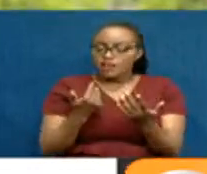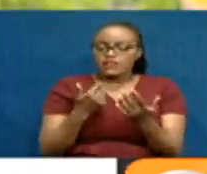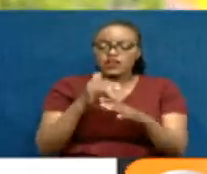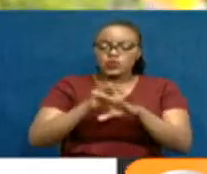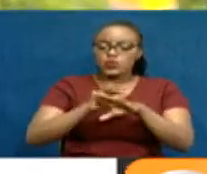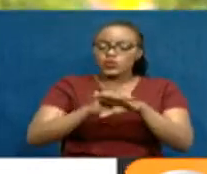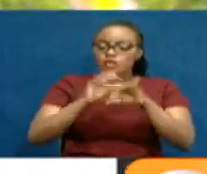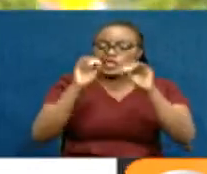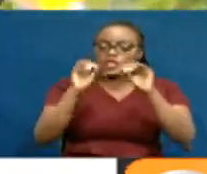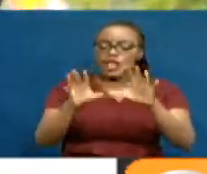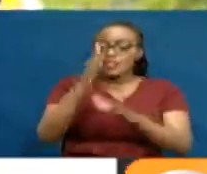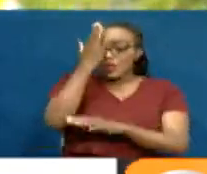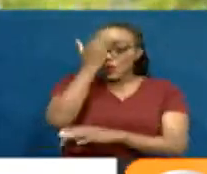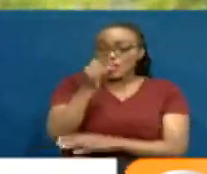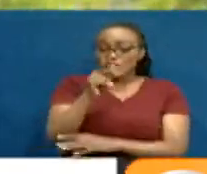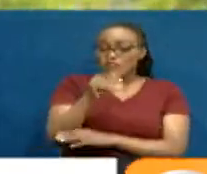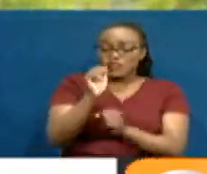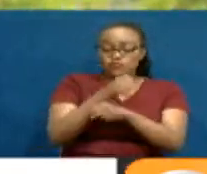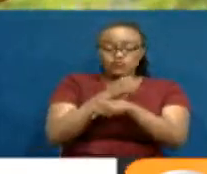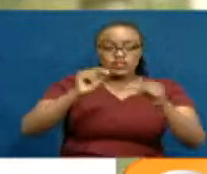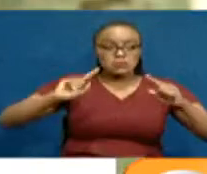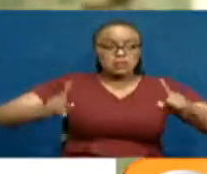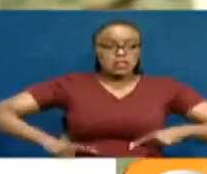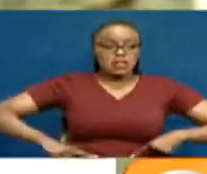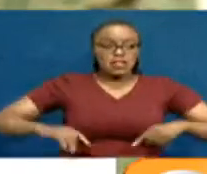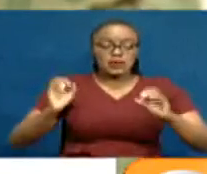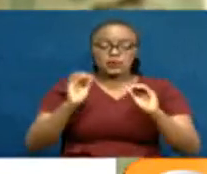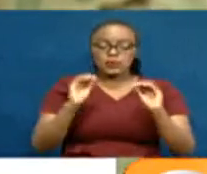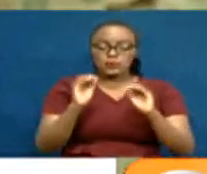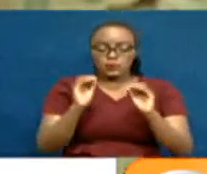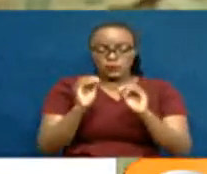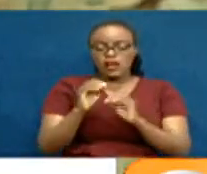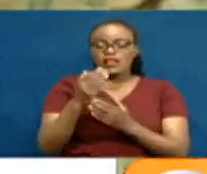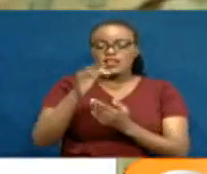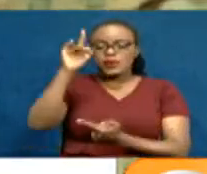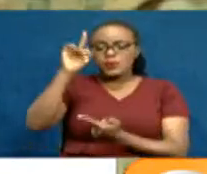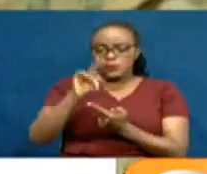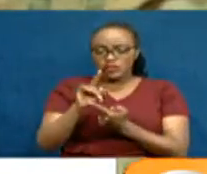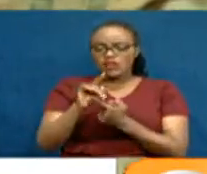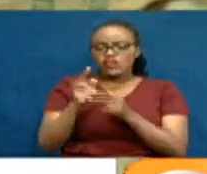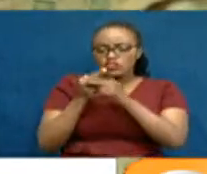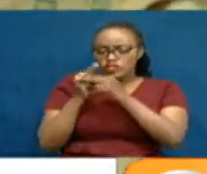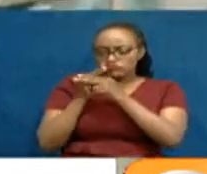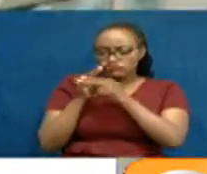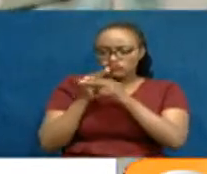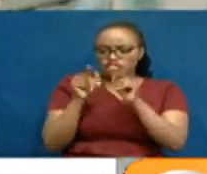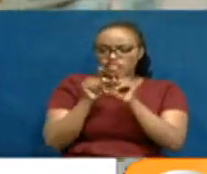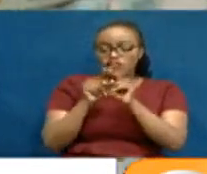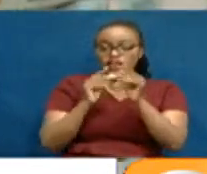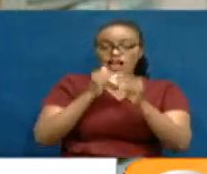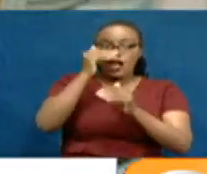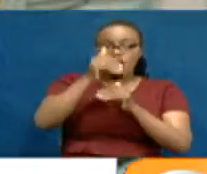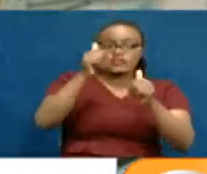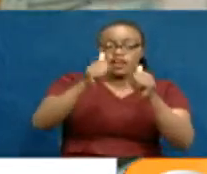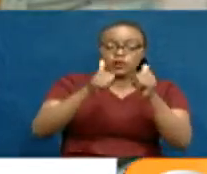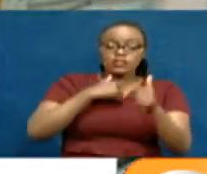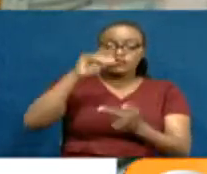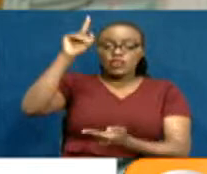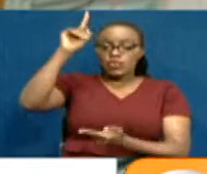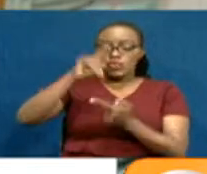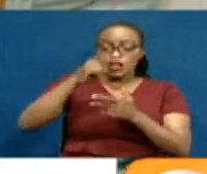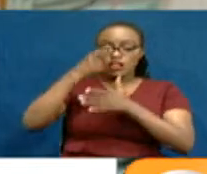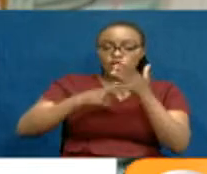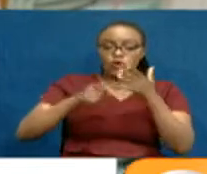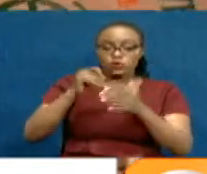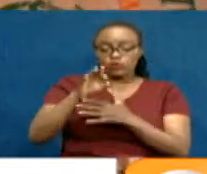kwa sababu haikuwa inawashibisha. Ruzuku hii ya punde zaidi inafuatia ile ambao itapunguza gharama